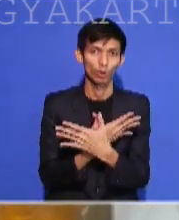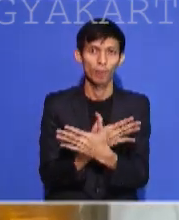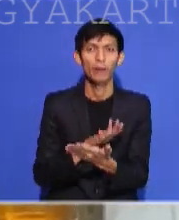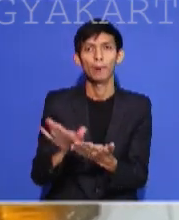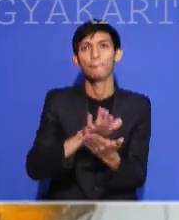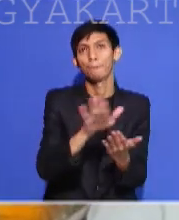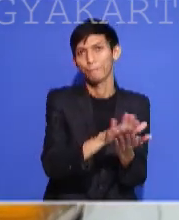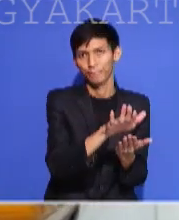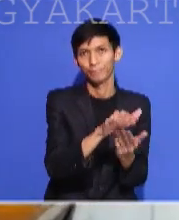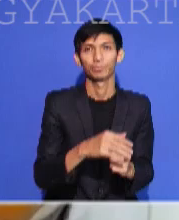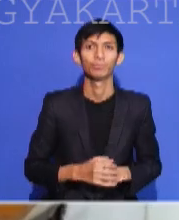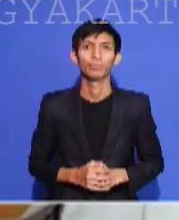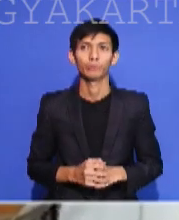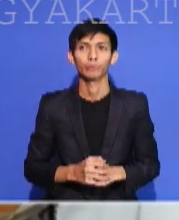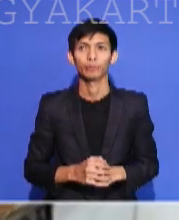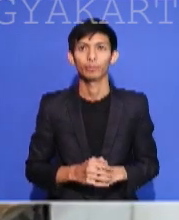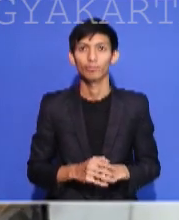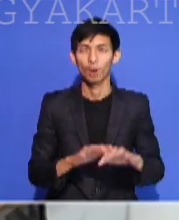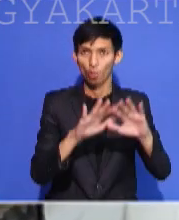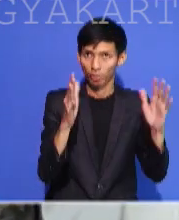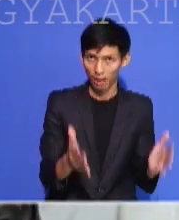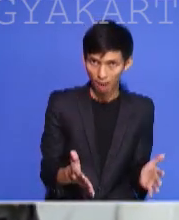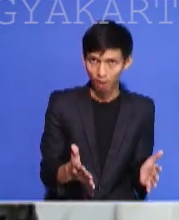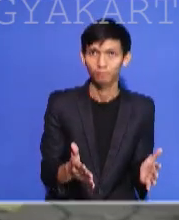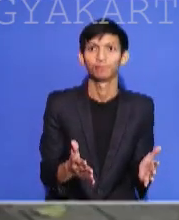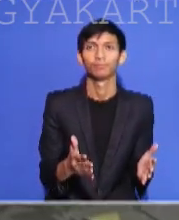didistribusikan diantaranya adalah kotak surat suara sebanyak